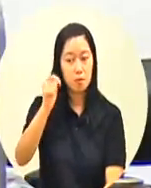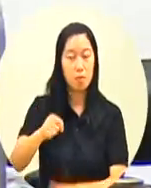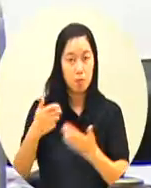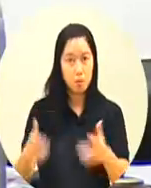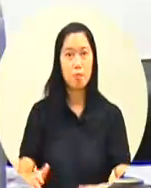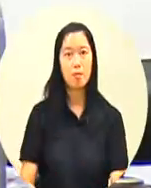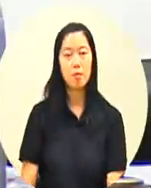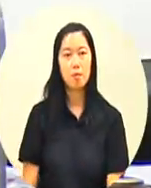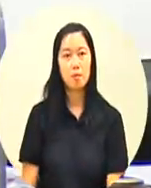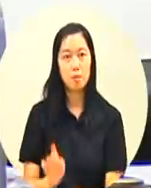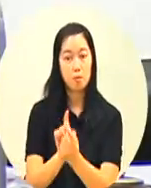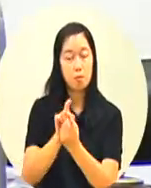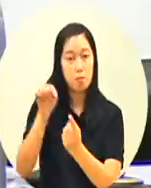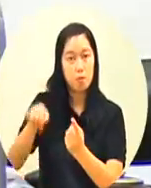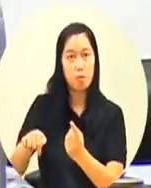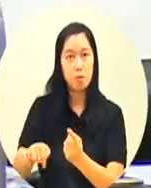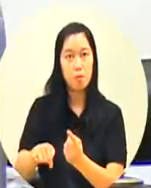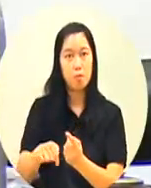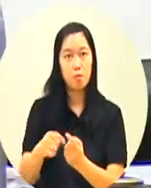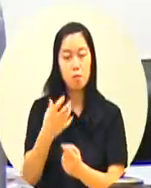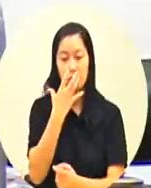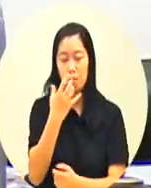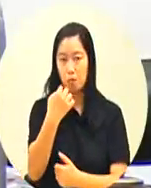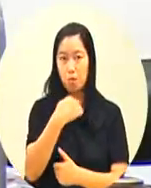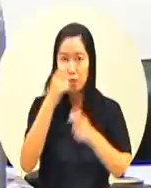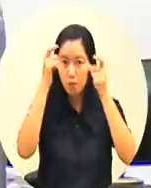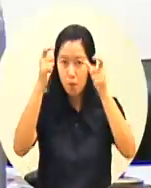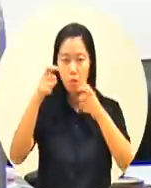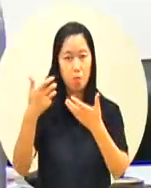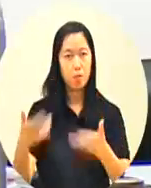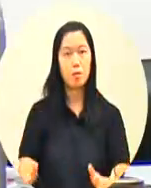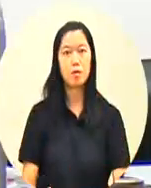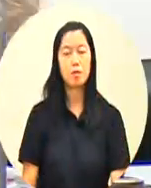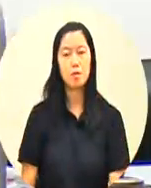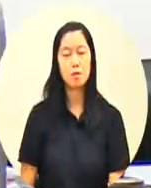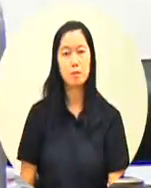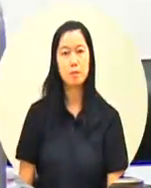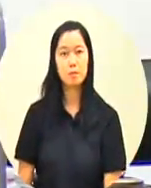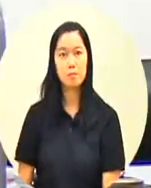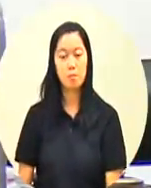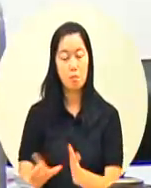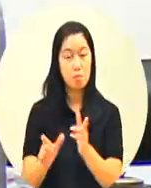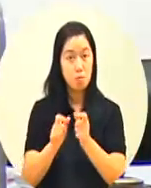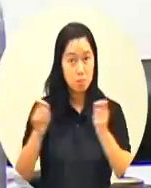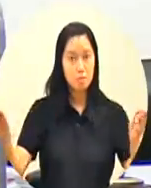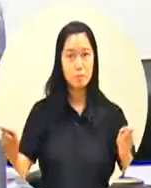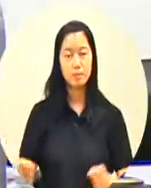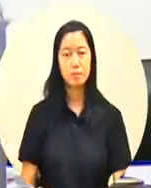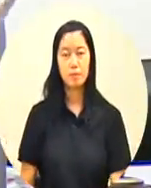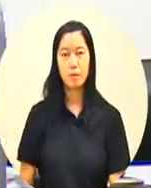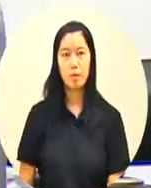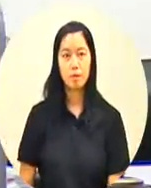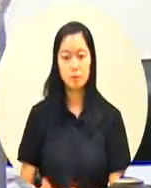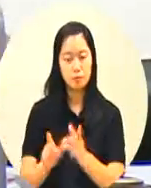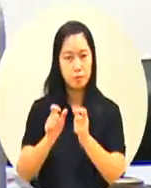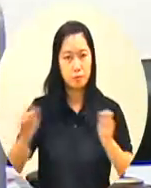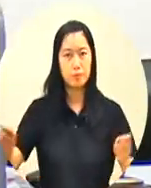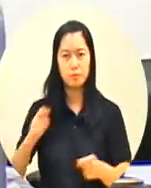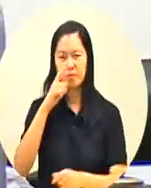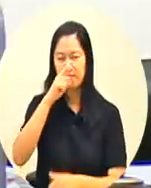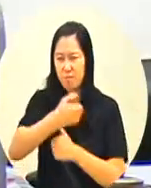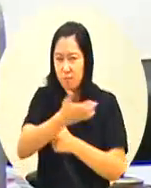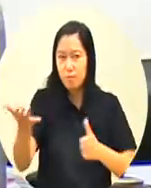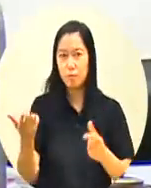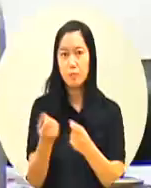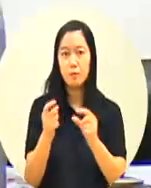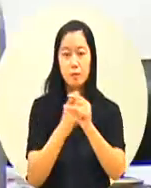哈，对亏欠我们高雄其实是非常非常的多了哈。其实长期以来，所有的污染，像中油的污